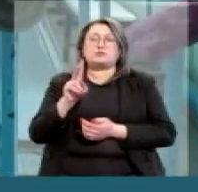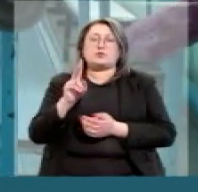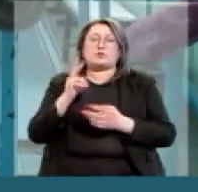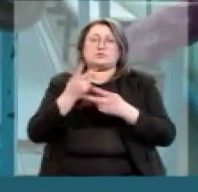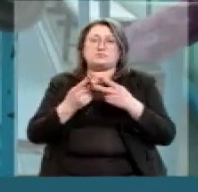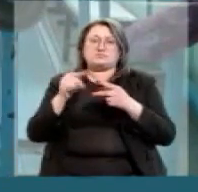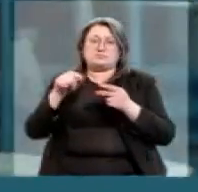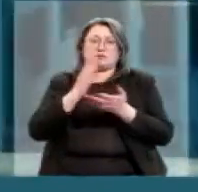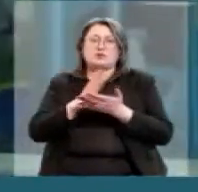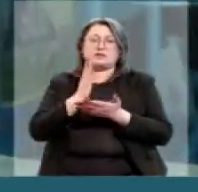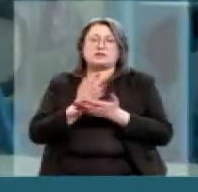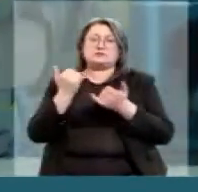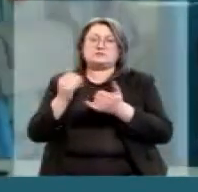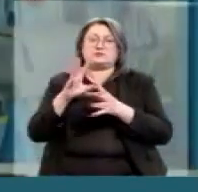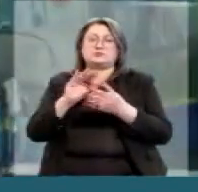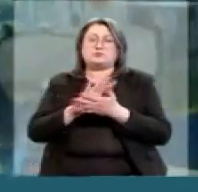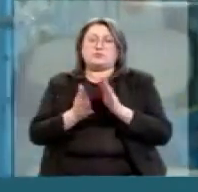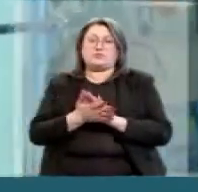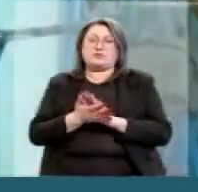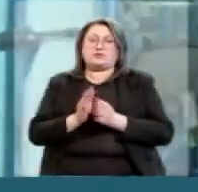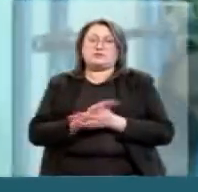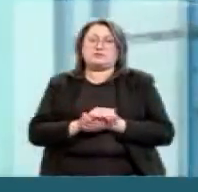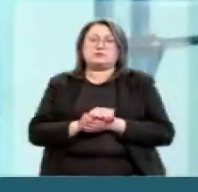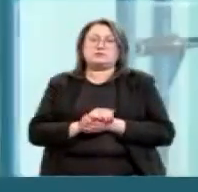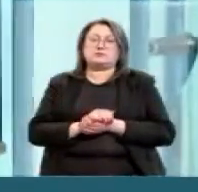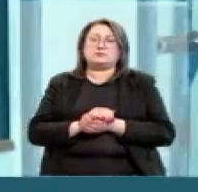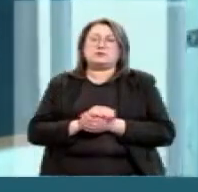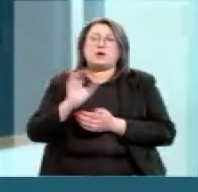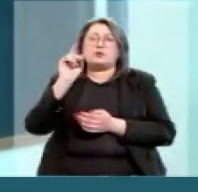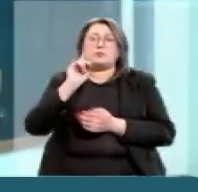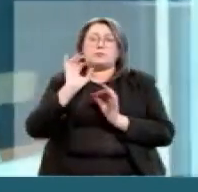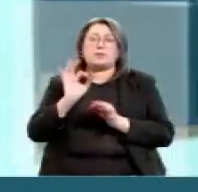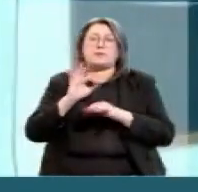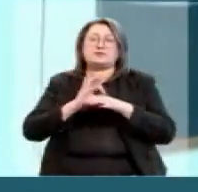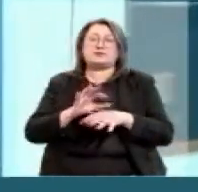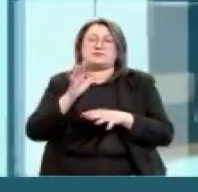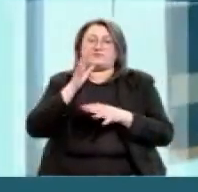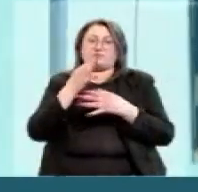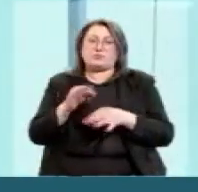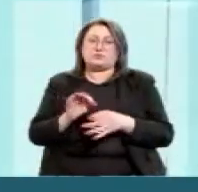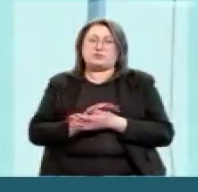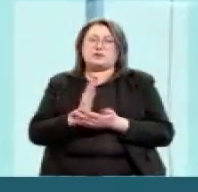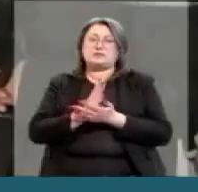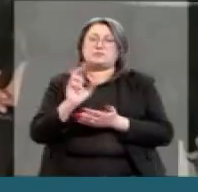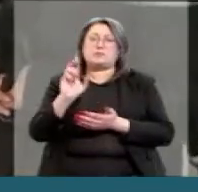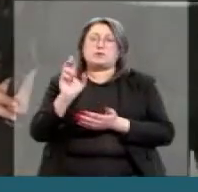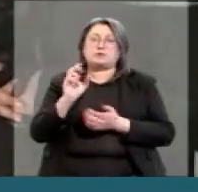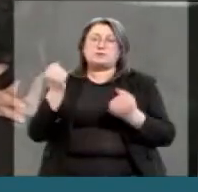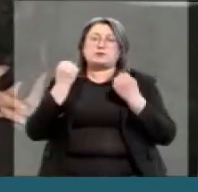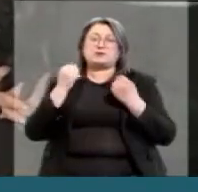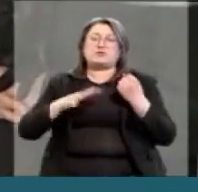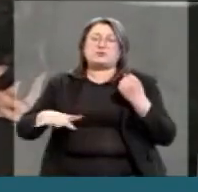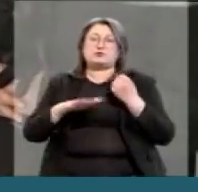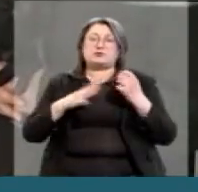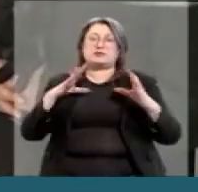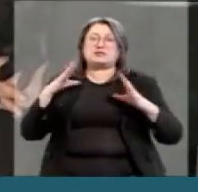уақыттарын тиімді өткізу үшін де барлық жағдай жасалған. Кітапхана, спорттық алан, жаттығулар бөлмесі барлығы бар. Олардың қауіпсіздігі